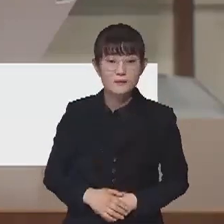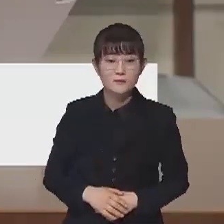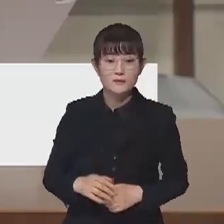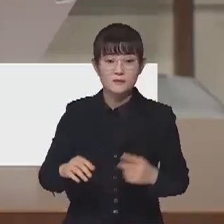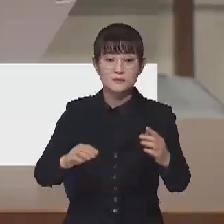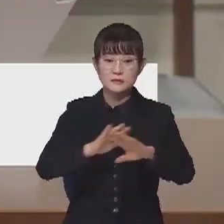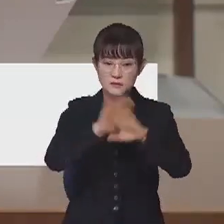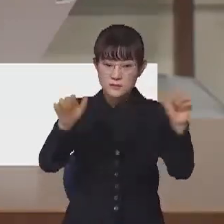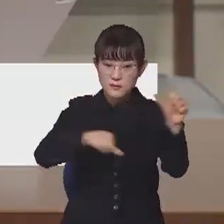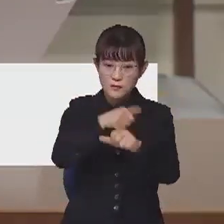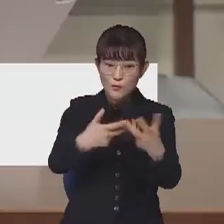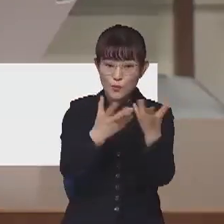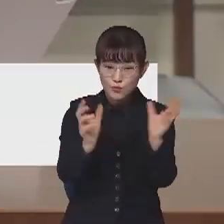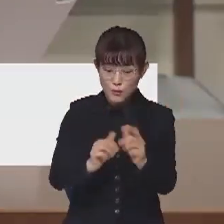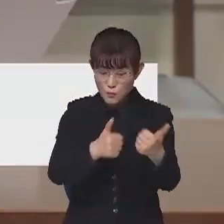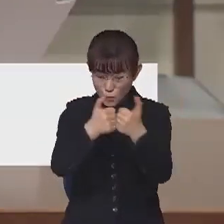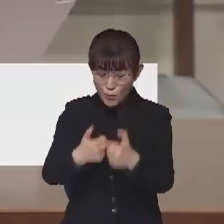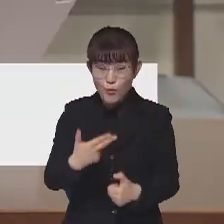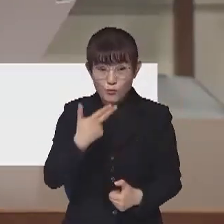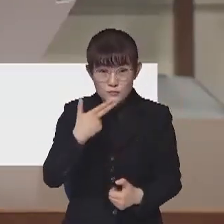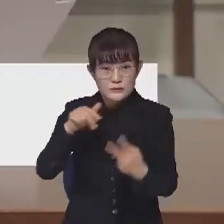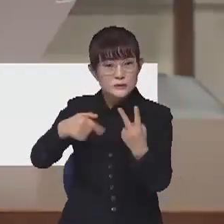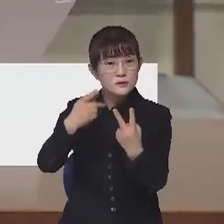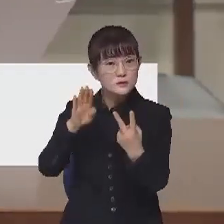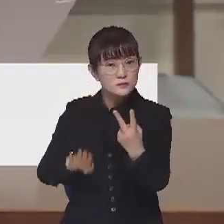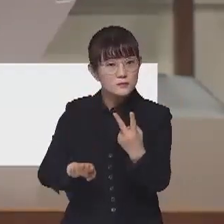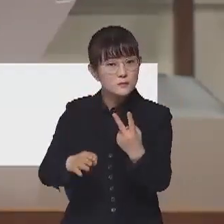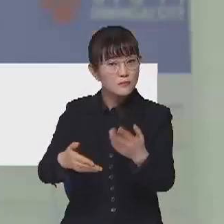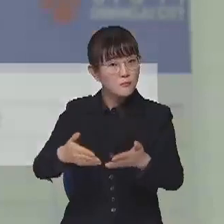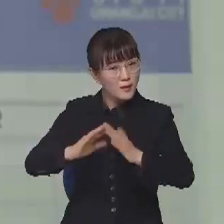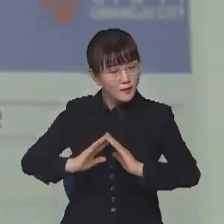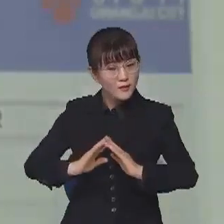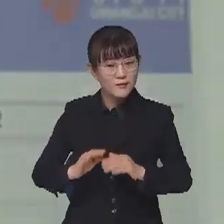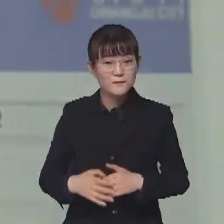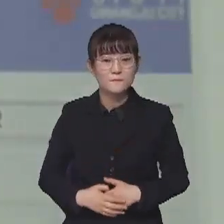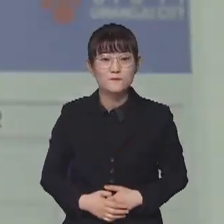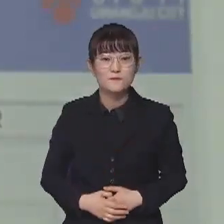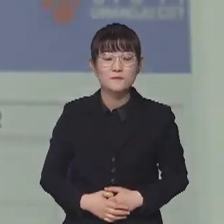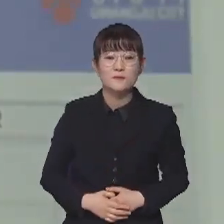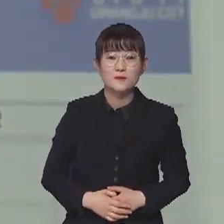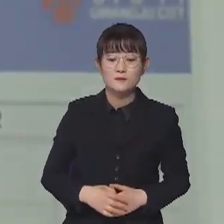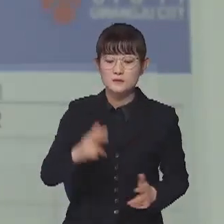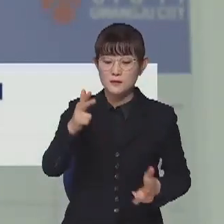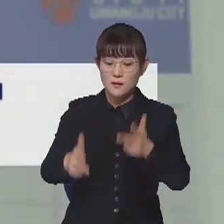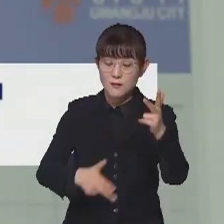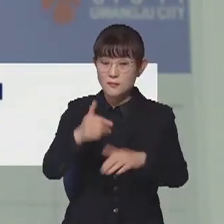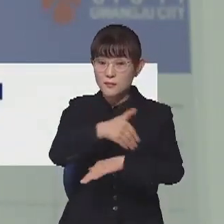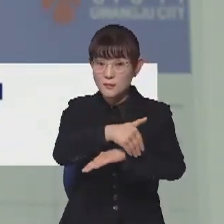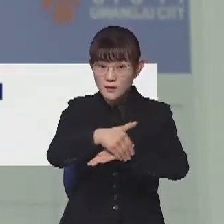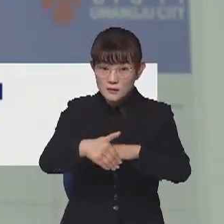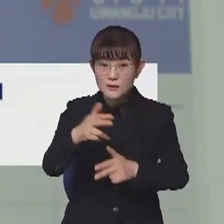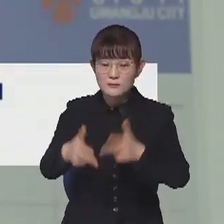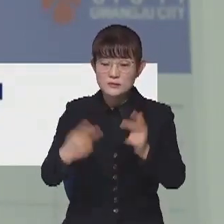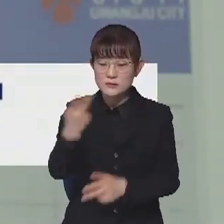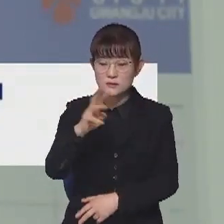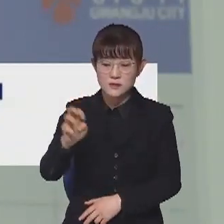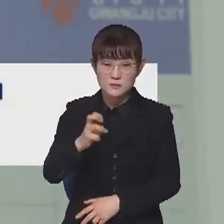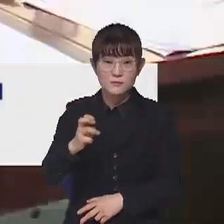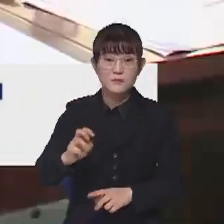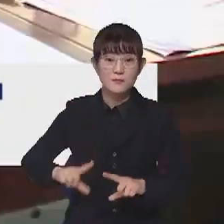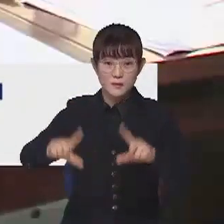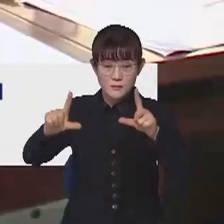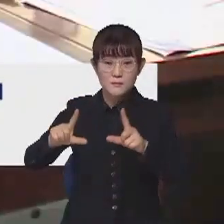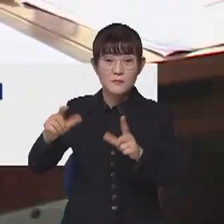기후환경국하고 같이 논의도 안 해보시고 2등급으로 잡으신 것 같은데요. Y벨트의 수질 개선 사업은 2030년에